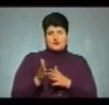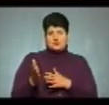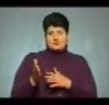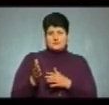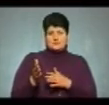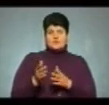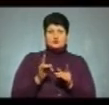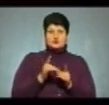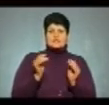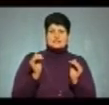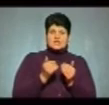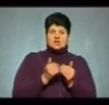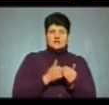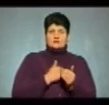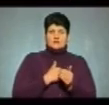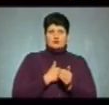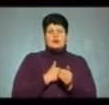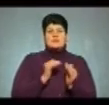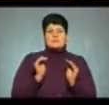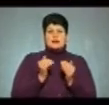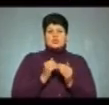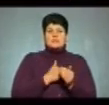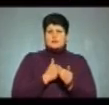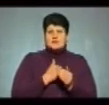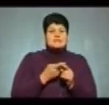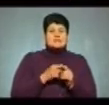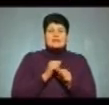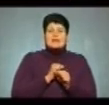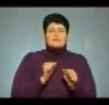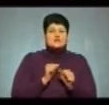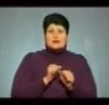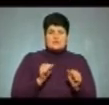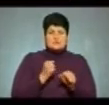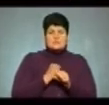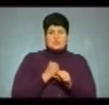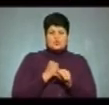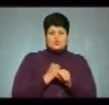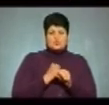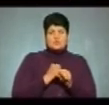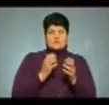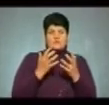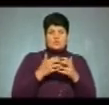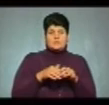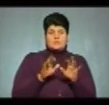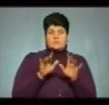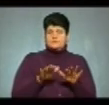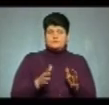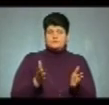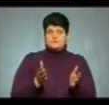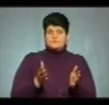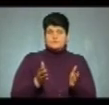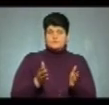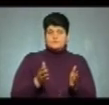щодо там зниження температури чи зменшення температури, там це неможливо, тому що це працює доведено до автомату, автоматичний